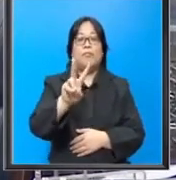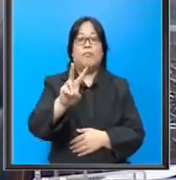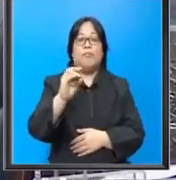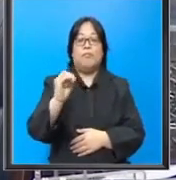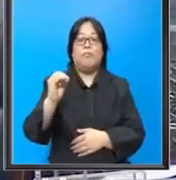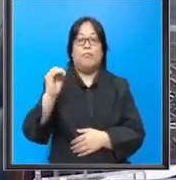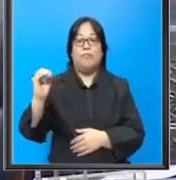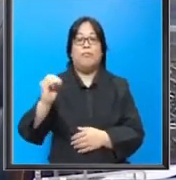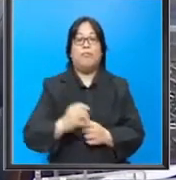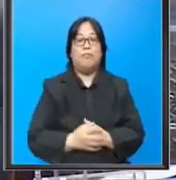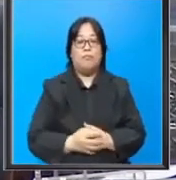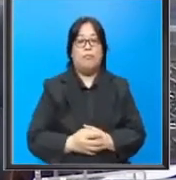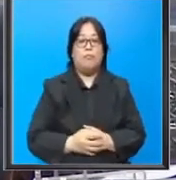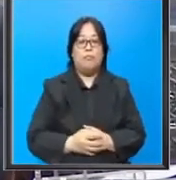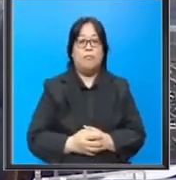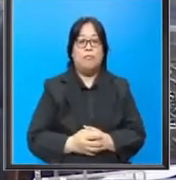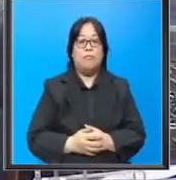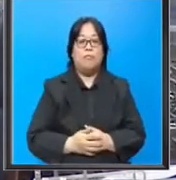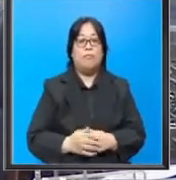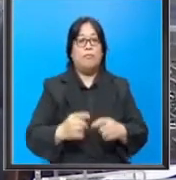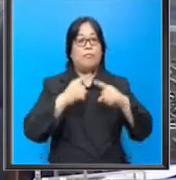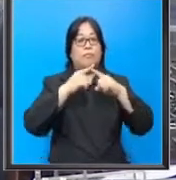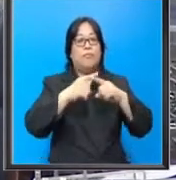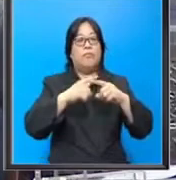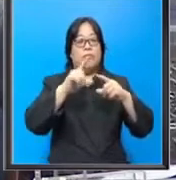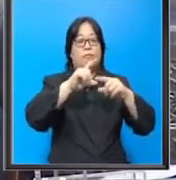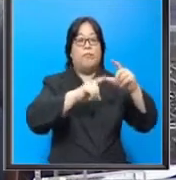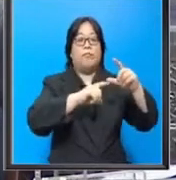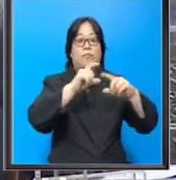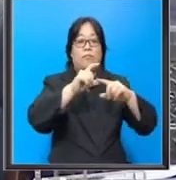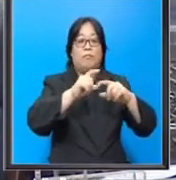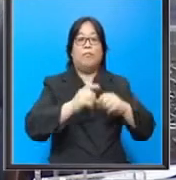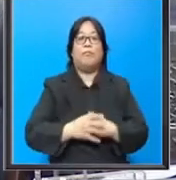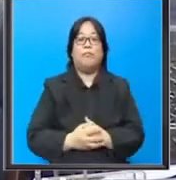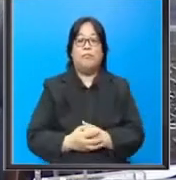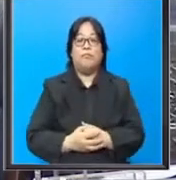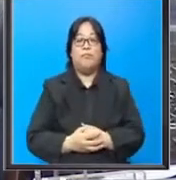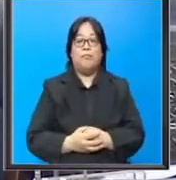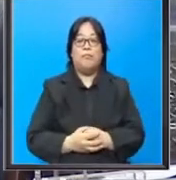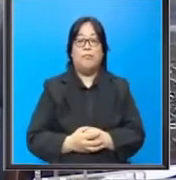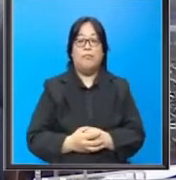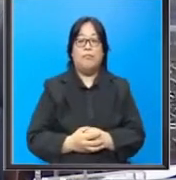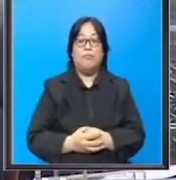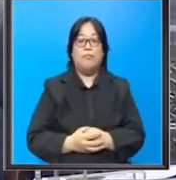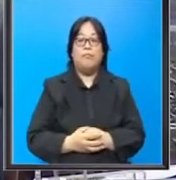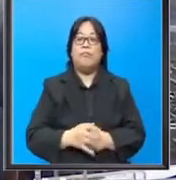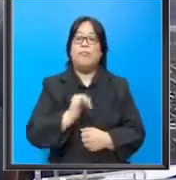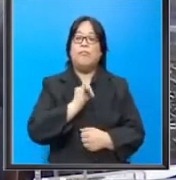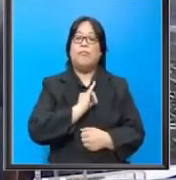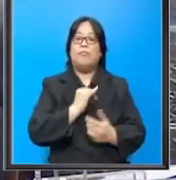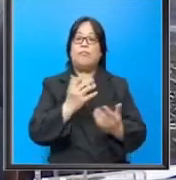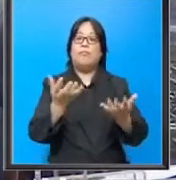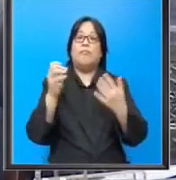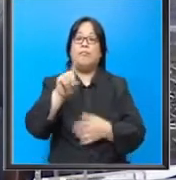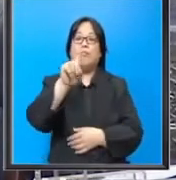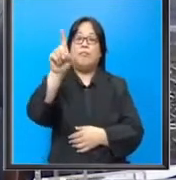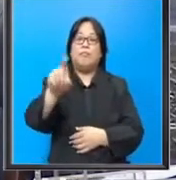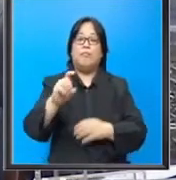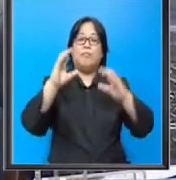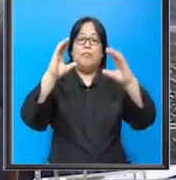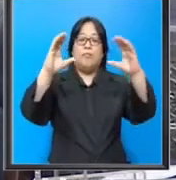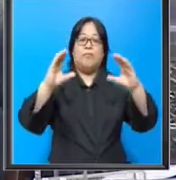200 dewan bandaraya Kuala Lumpur Hai saya ingin bertanya mengenai